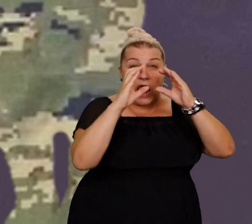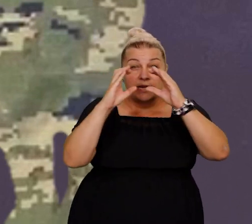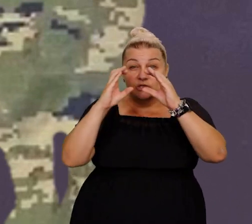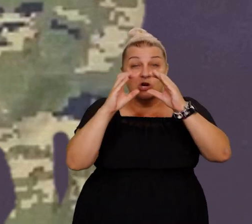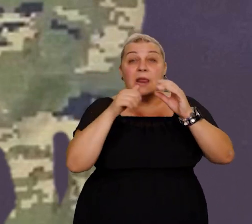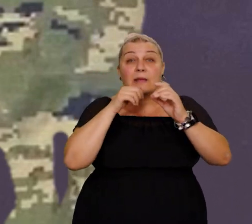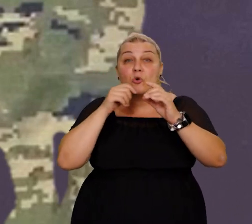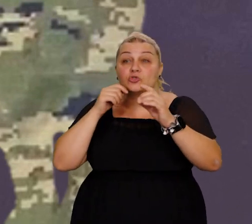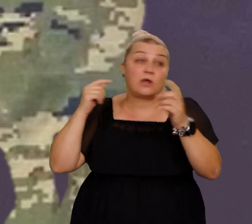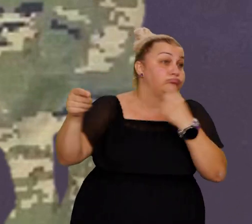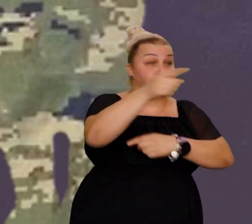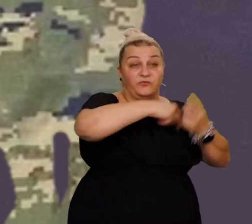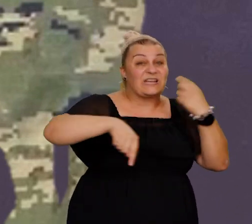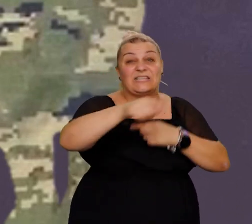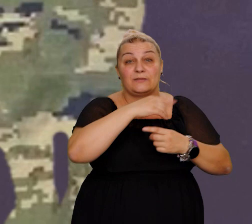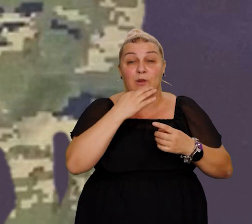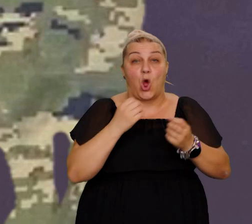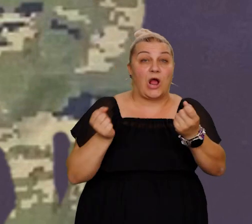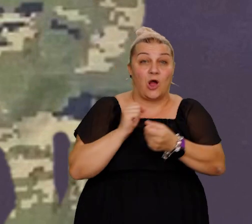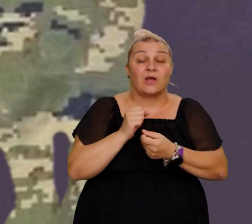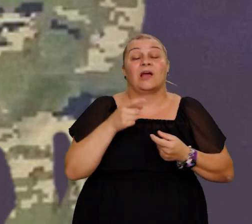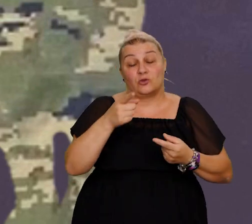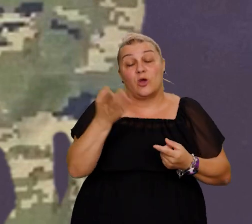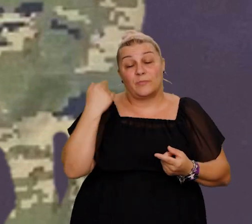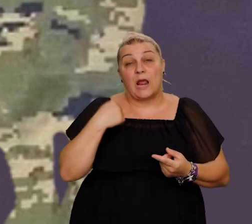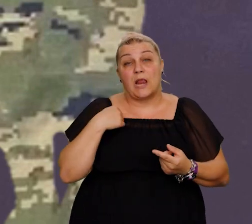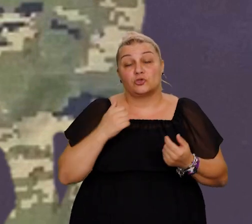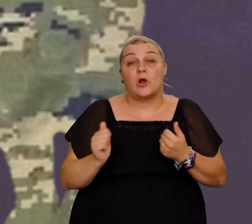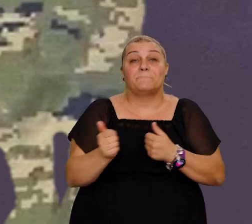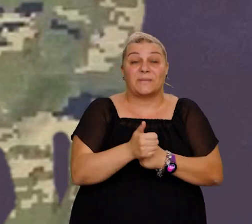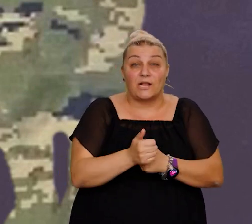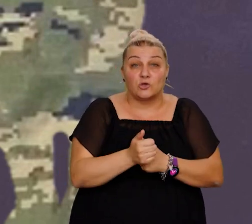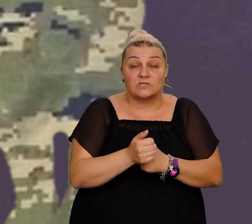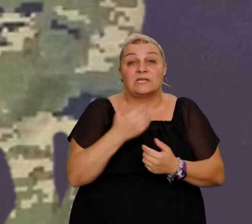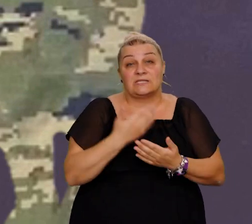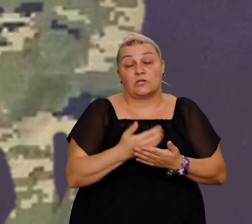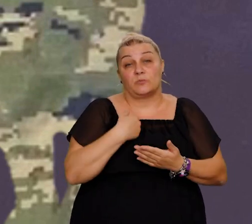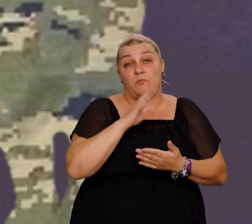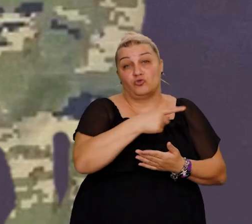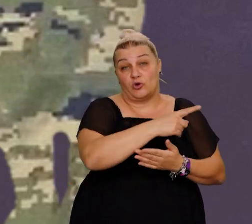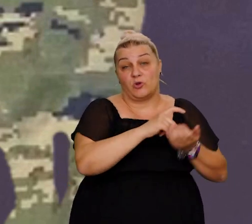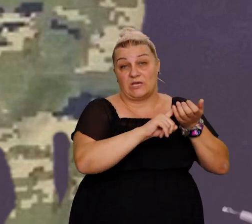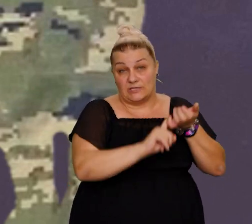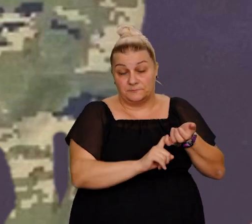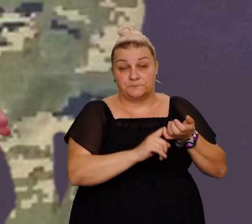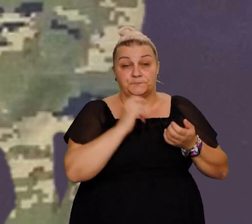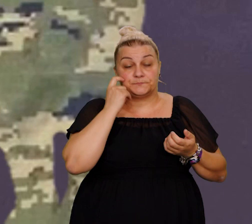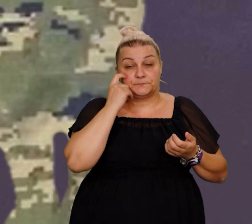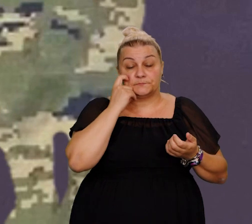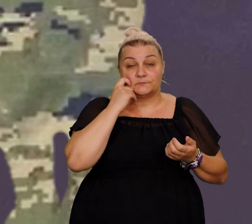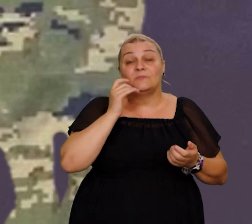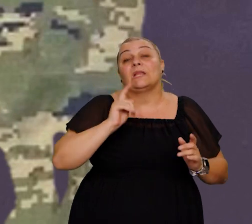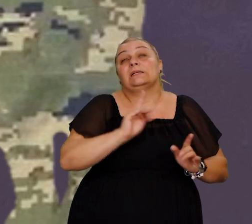u 360 u svim pozicijama kako treba. I to je možda naša prednost bila da ih možda napadnemo u luci. Ali